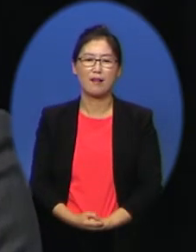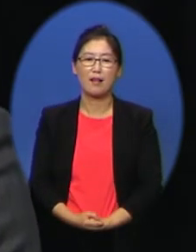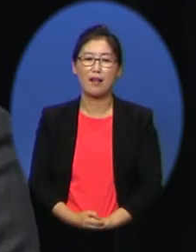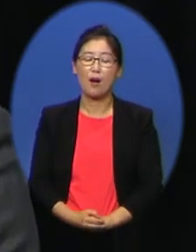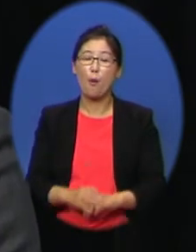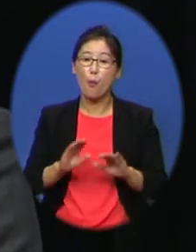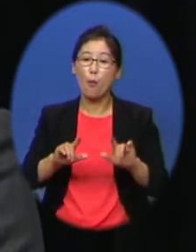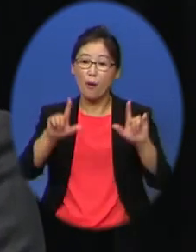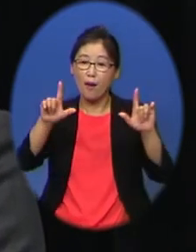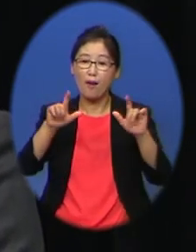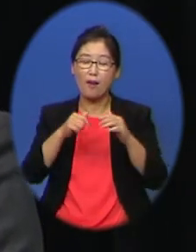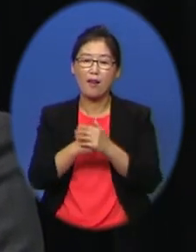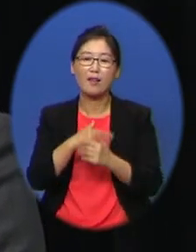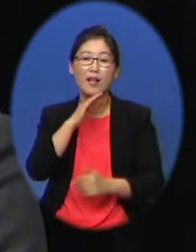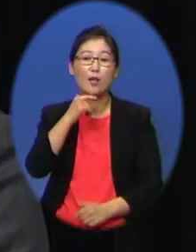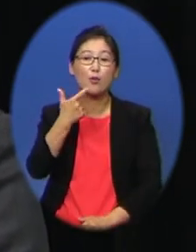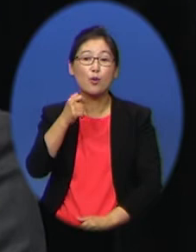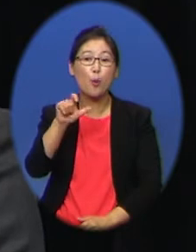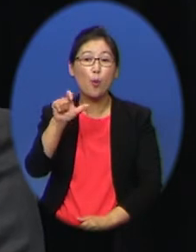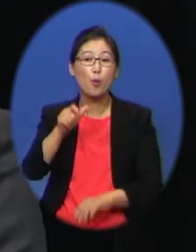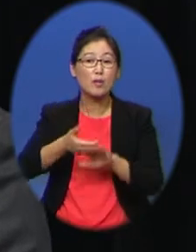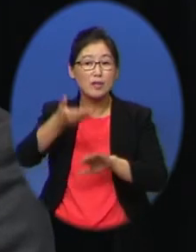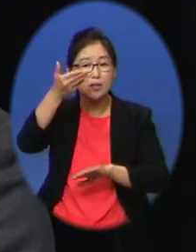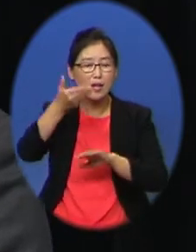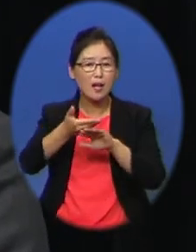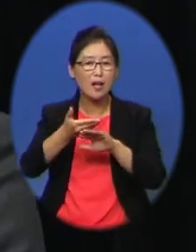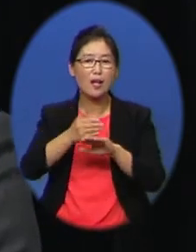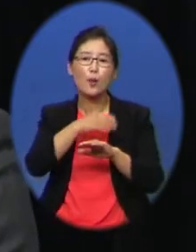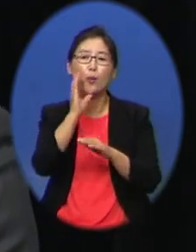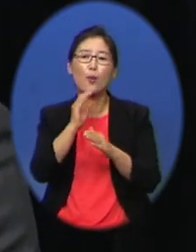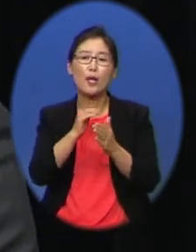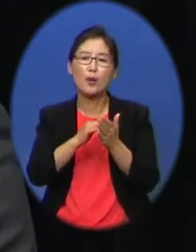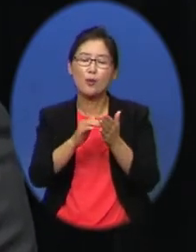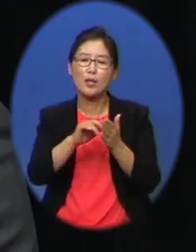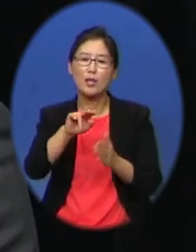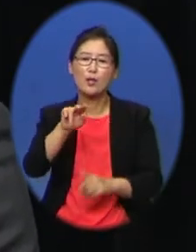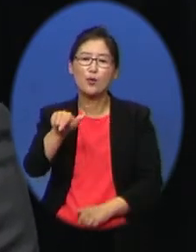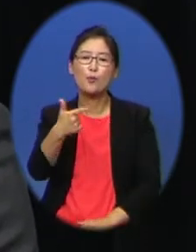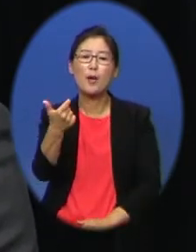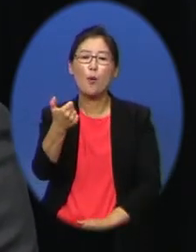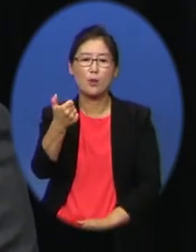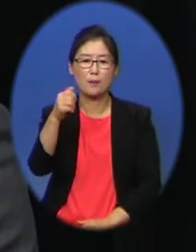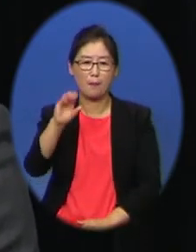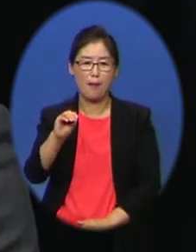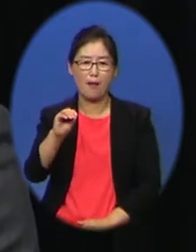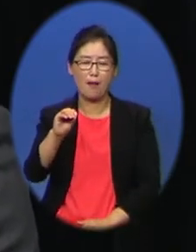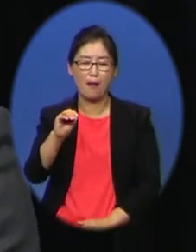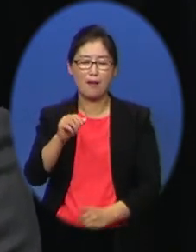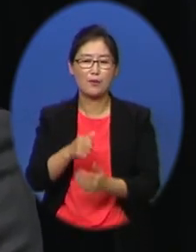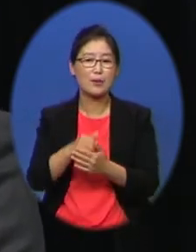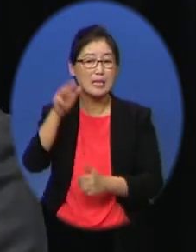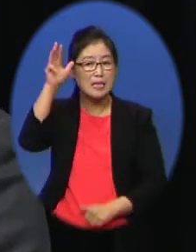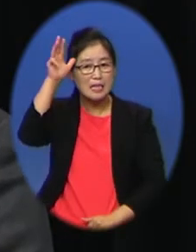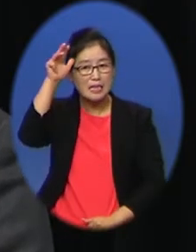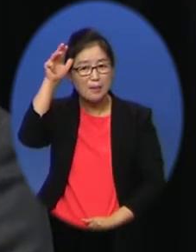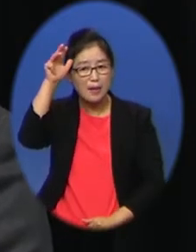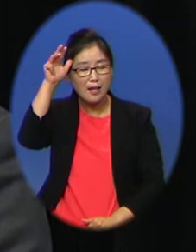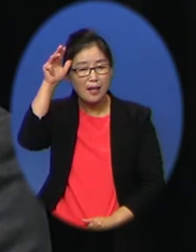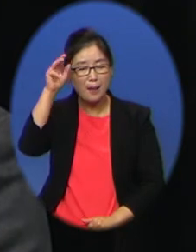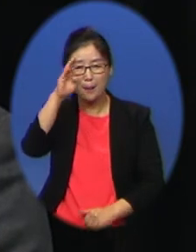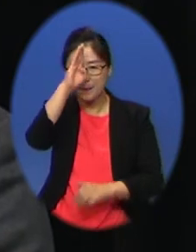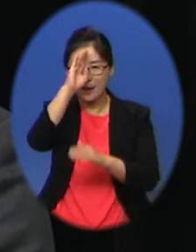현재 만 65세 이상 노인 인구는 약 650만 명인데요. 그리고 중앙치매센터가 집계하고 있는 현재